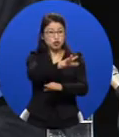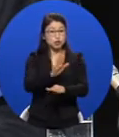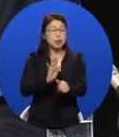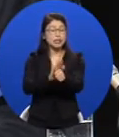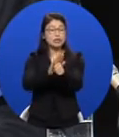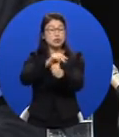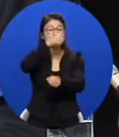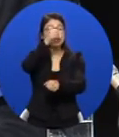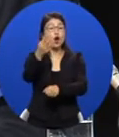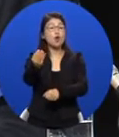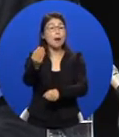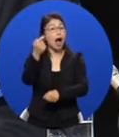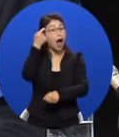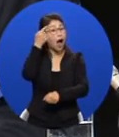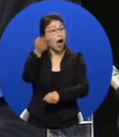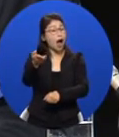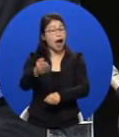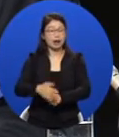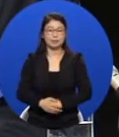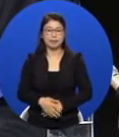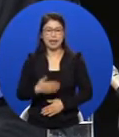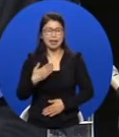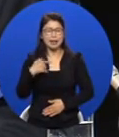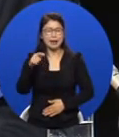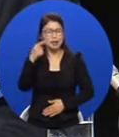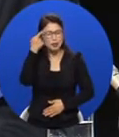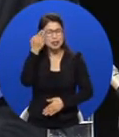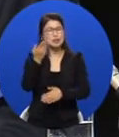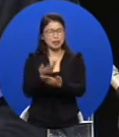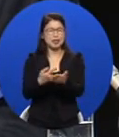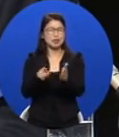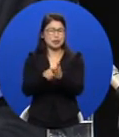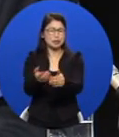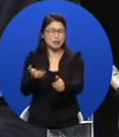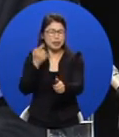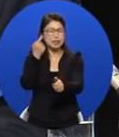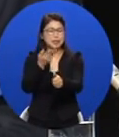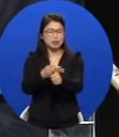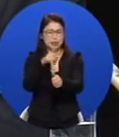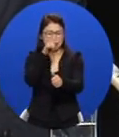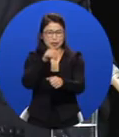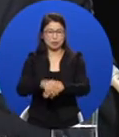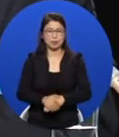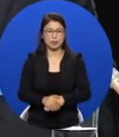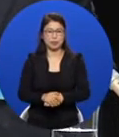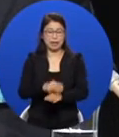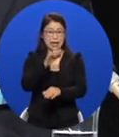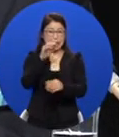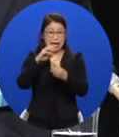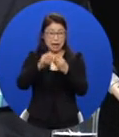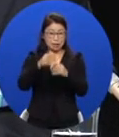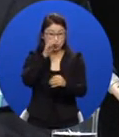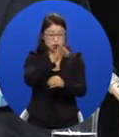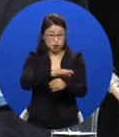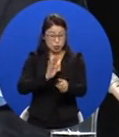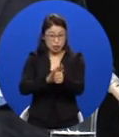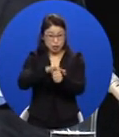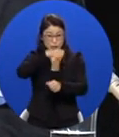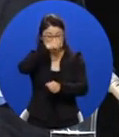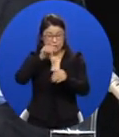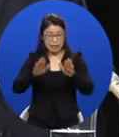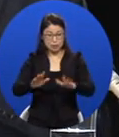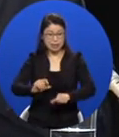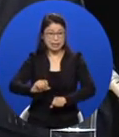얼마입니까? 제가 이걸 질문하려고 이거 앞에부터 질문했습니다. 얼마입니까? 수매 지원 예산이 이번에 이제 증액이